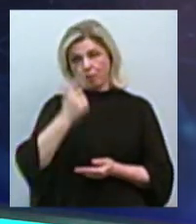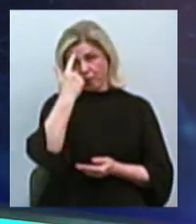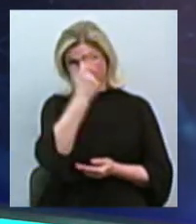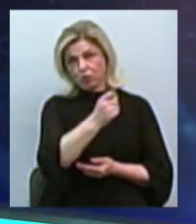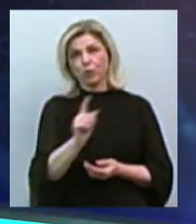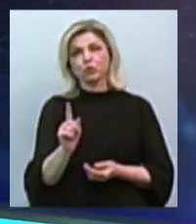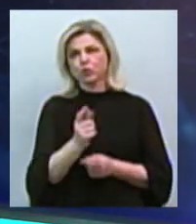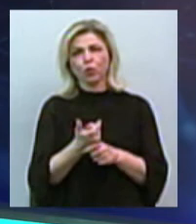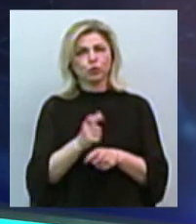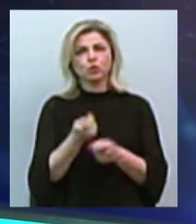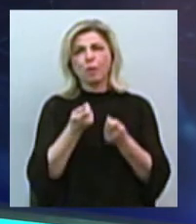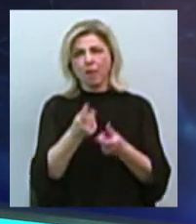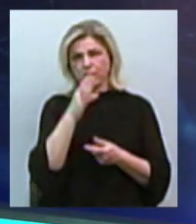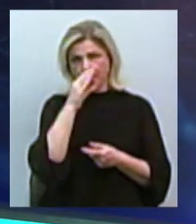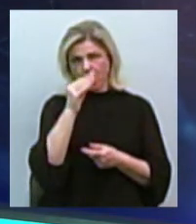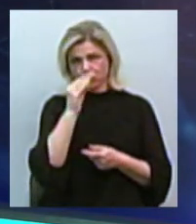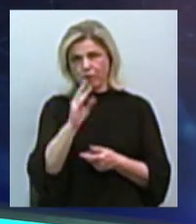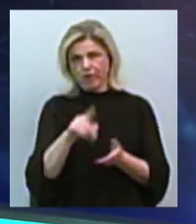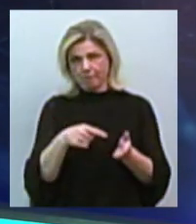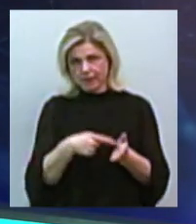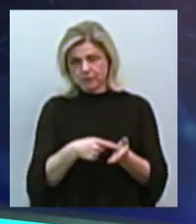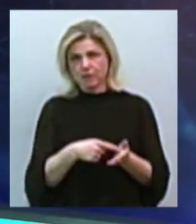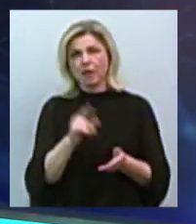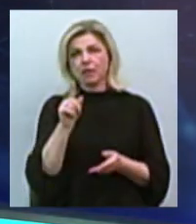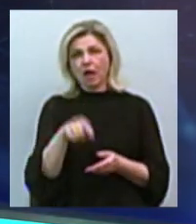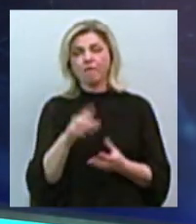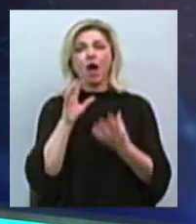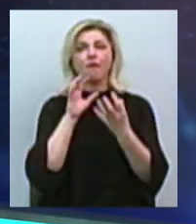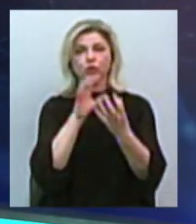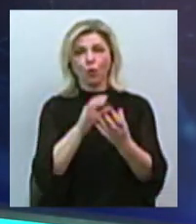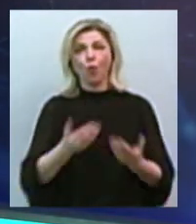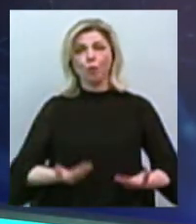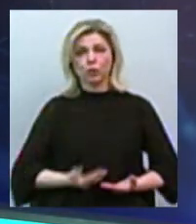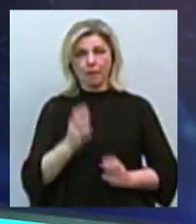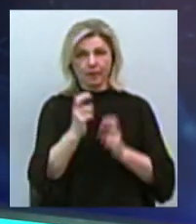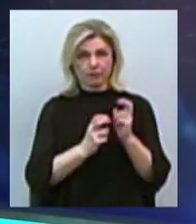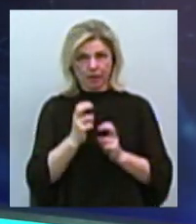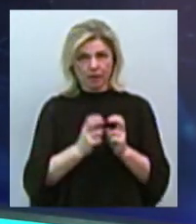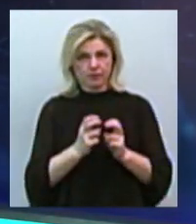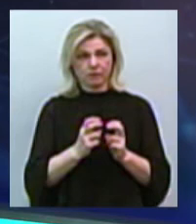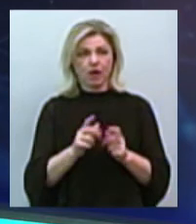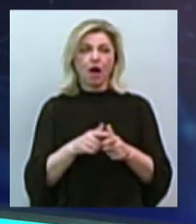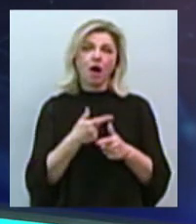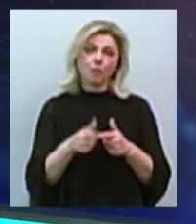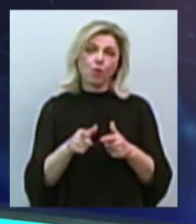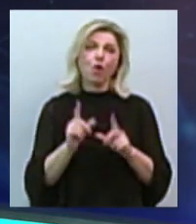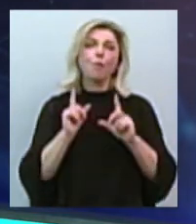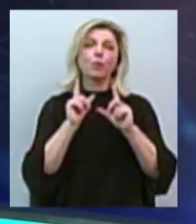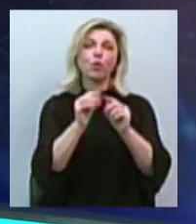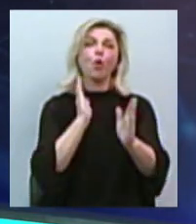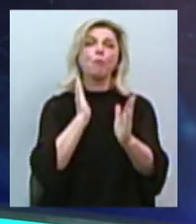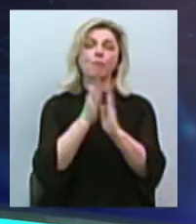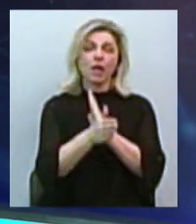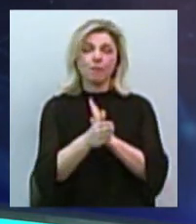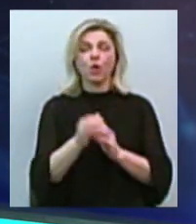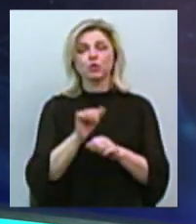що дуже мало маршруток в місті, і навіть автобуси комунального нашого підприємства або проїздять повз зупинки,